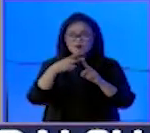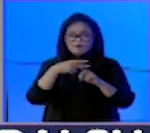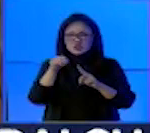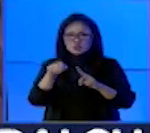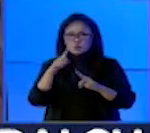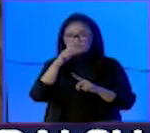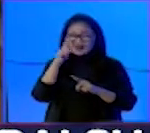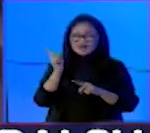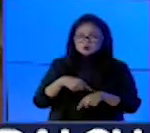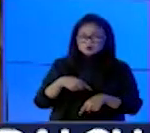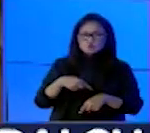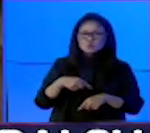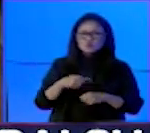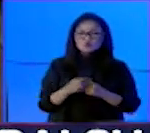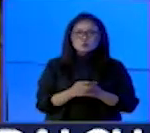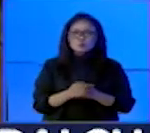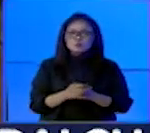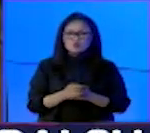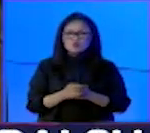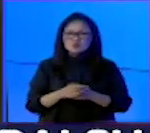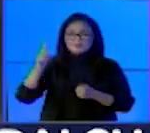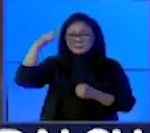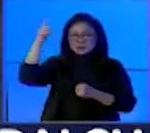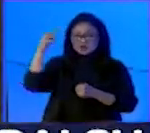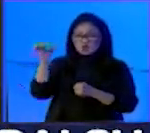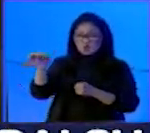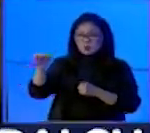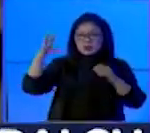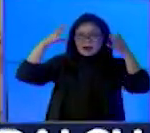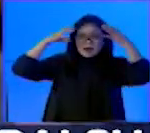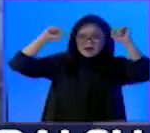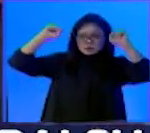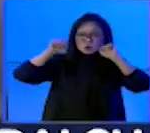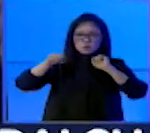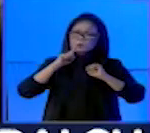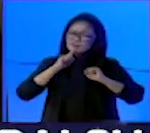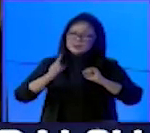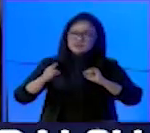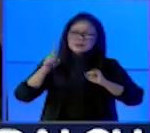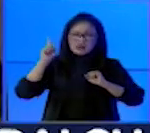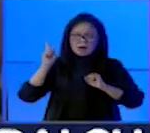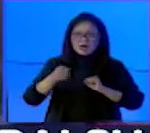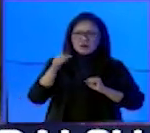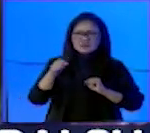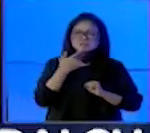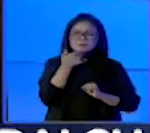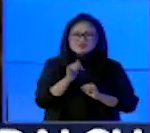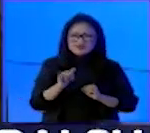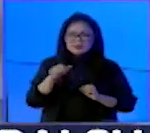palsu. Sementara itu, Pemkab Garut akan menindak jika ditemukan unsur pelecehan terhadap lambang